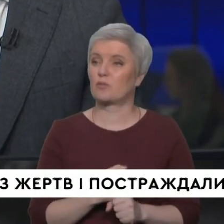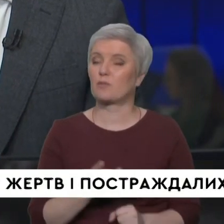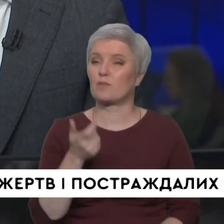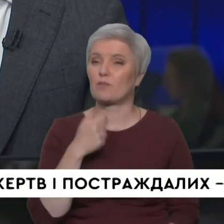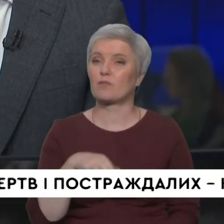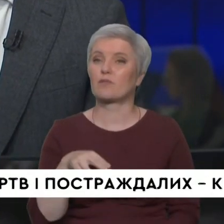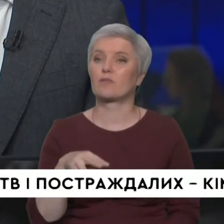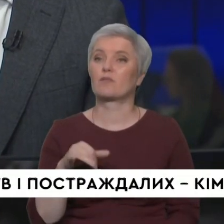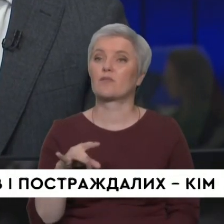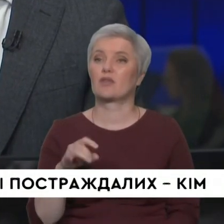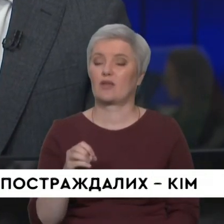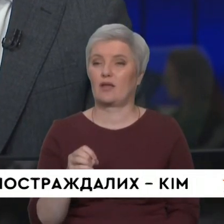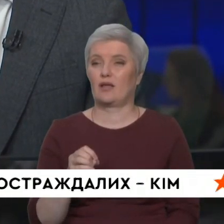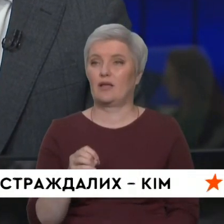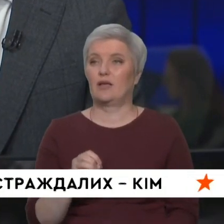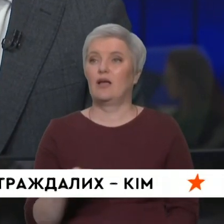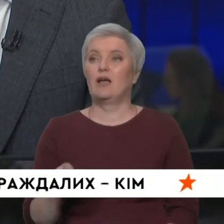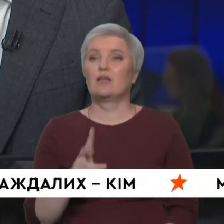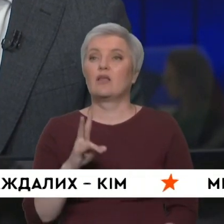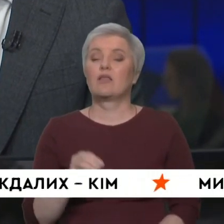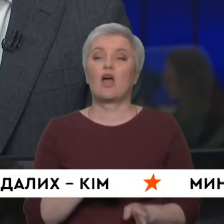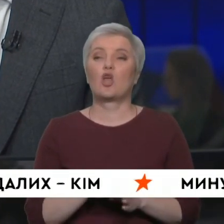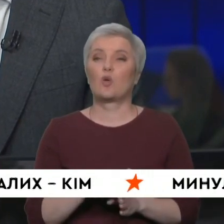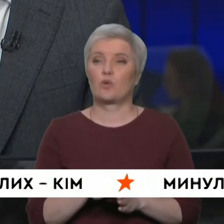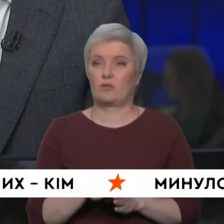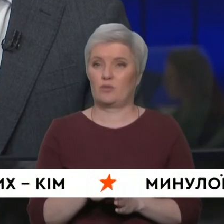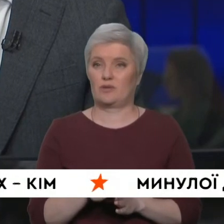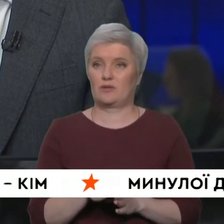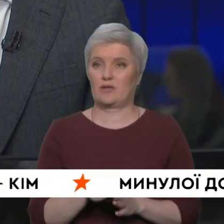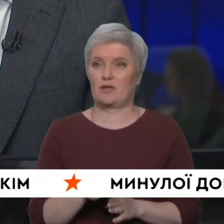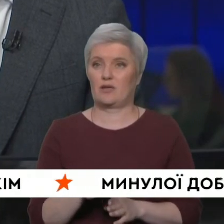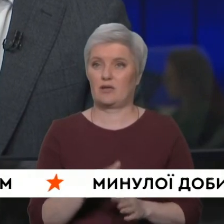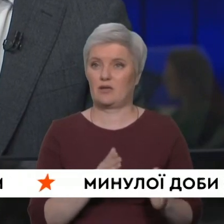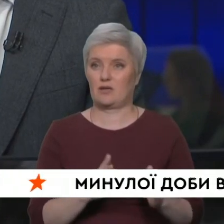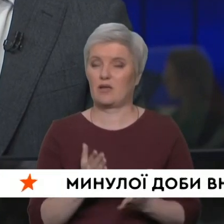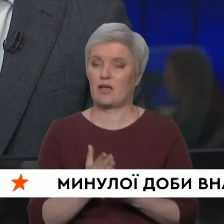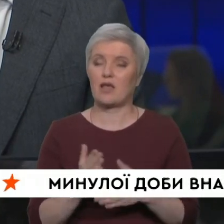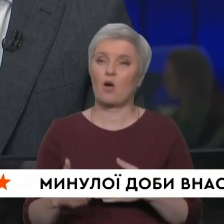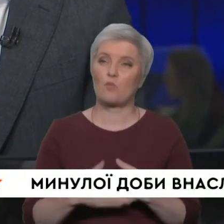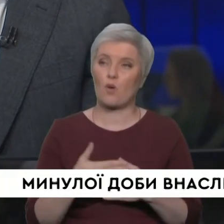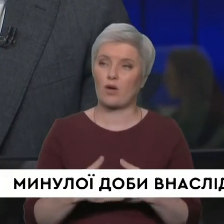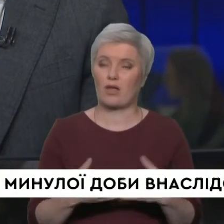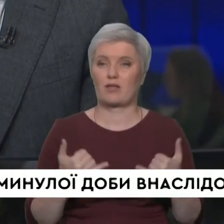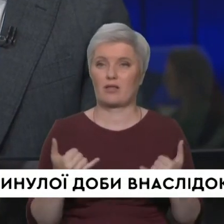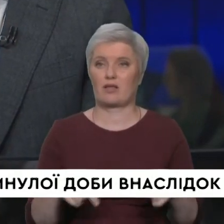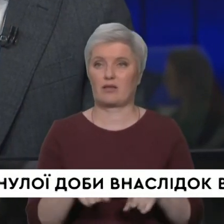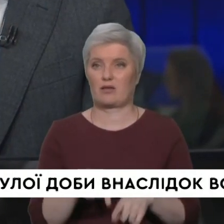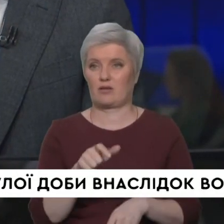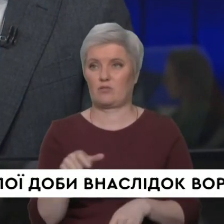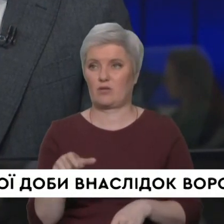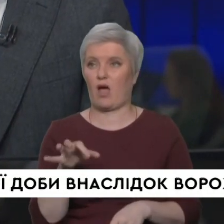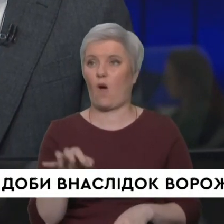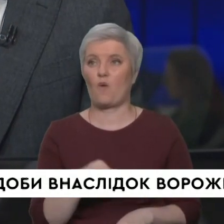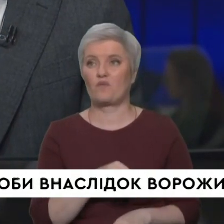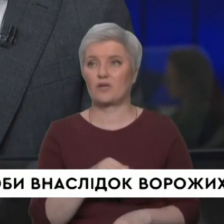Дмитре, повертаючись до порушників, от ті, хто не дотримується, чи є якісь, знаєте, покарання для таких людей? Тому що офіційно, от, умовно